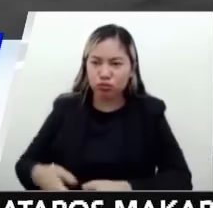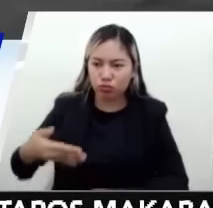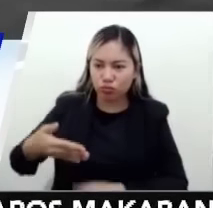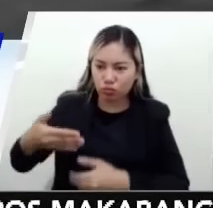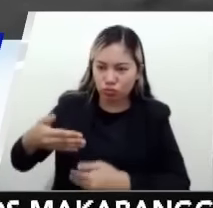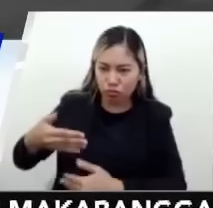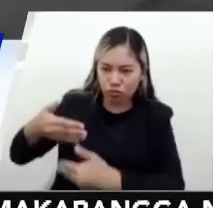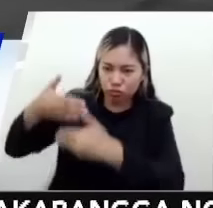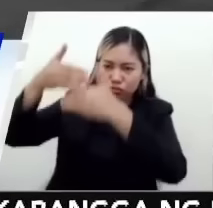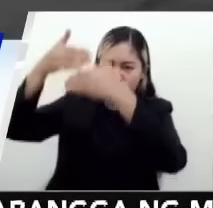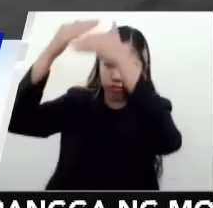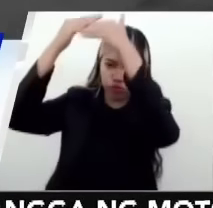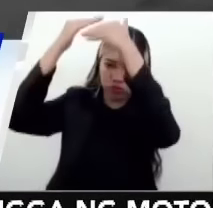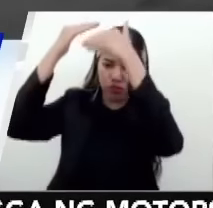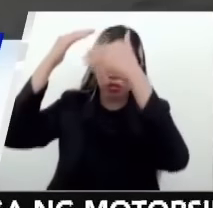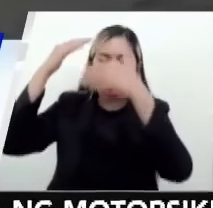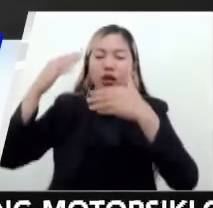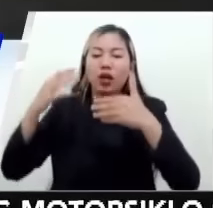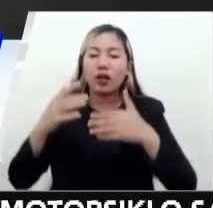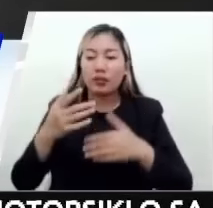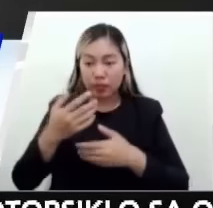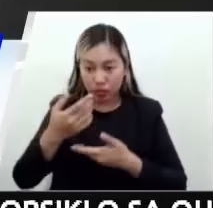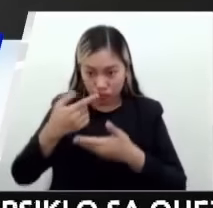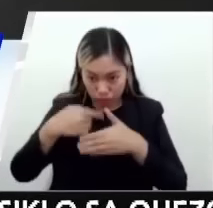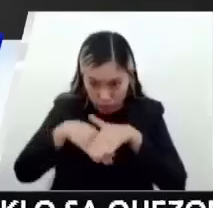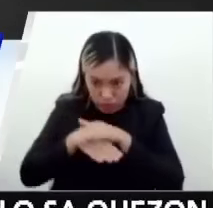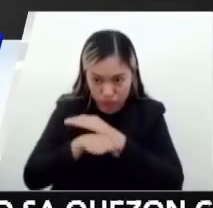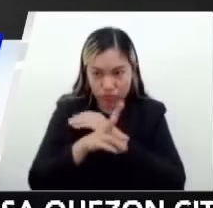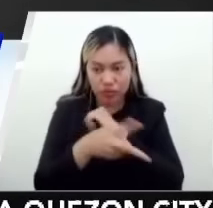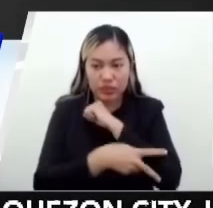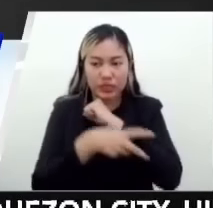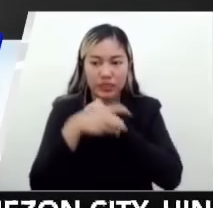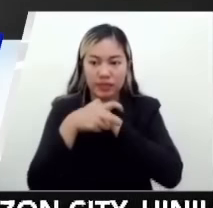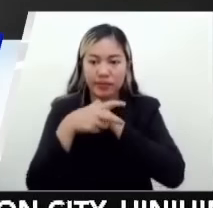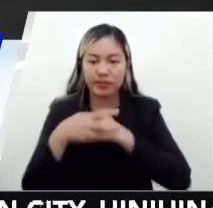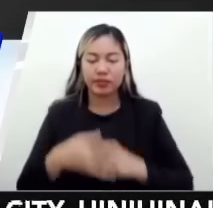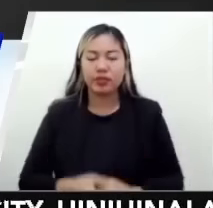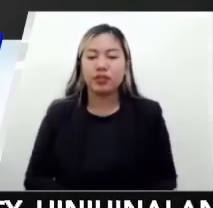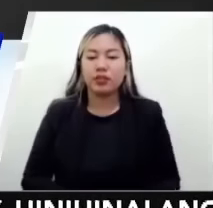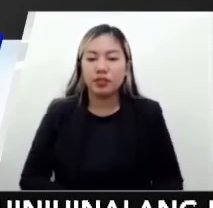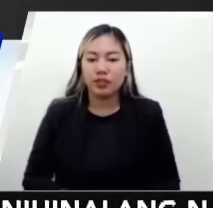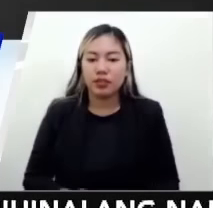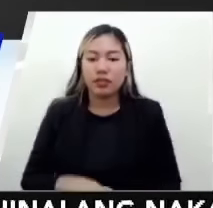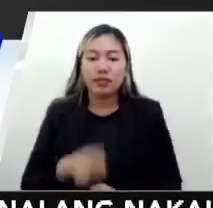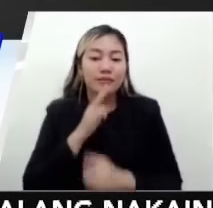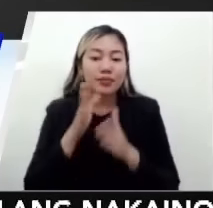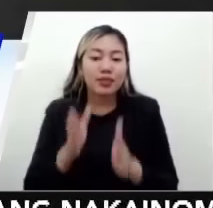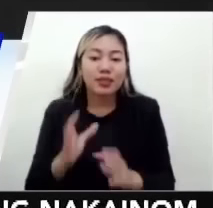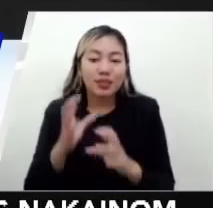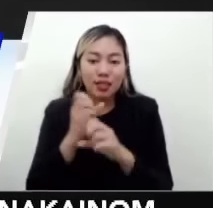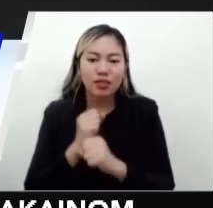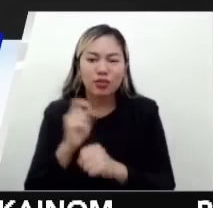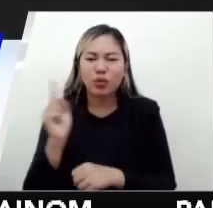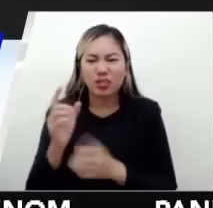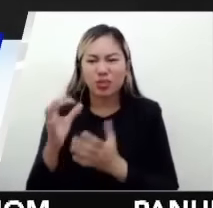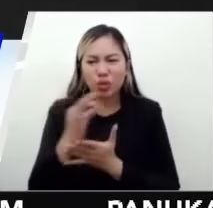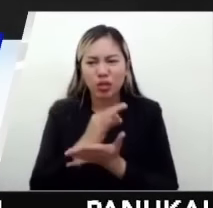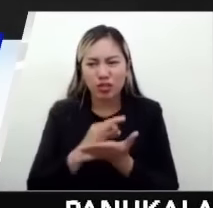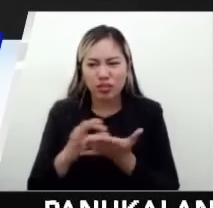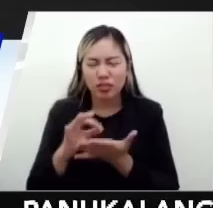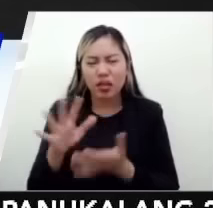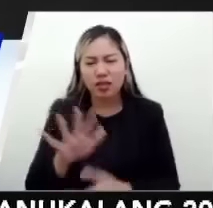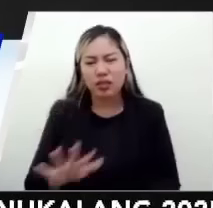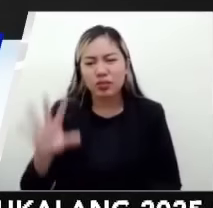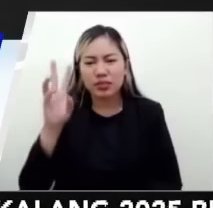pinasok at doon na isinagawa ang pagnanakaw. Nakuha ng sospek ang mga barya na tinatayang aabot sa 6,000 piso